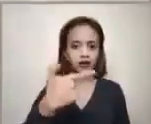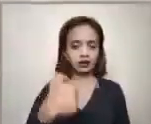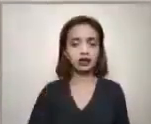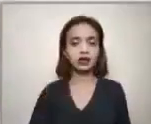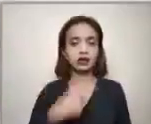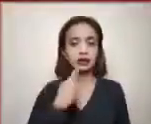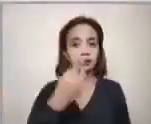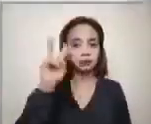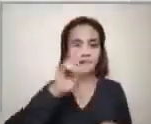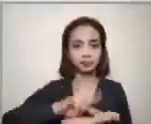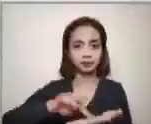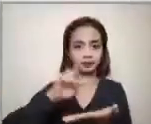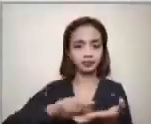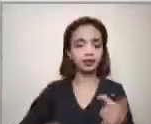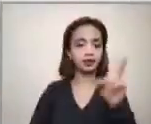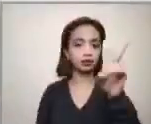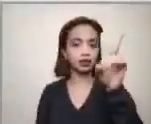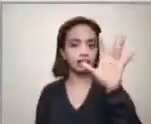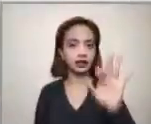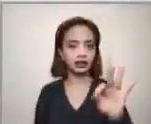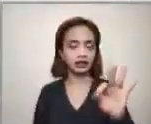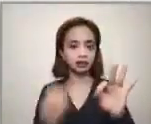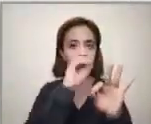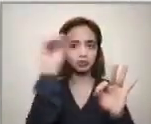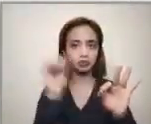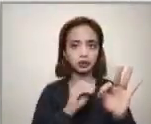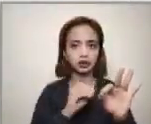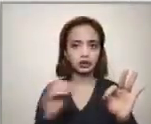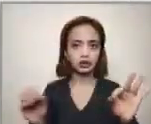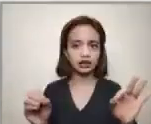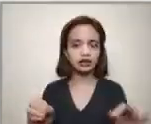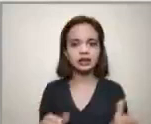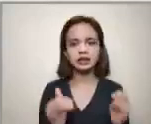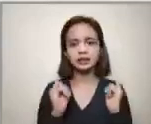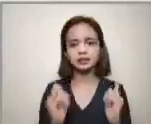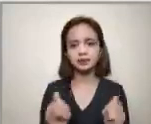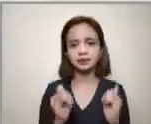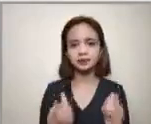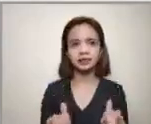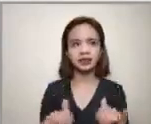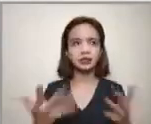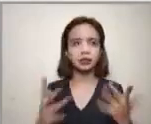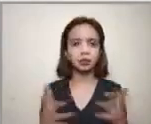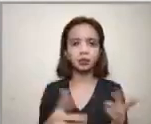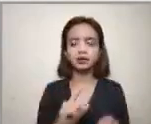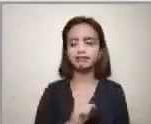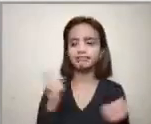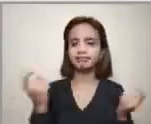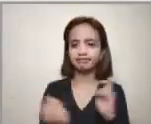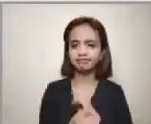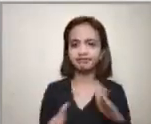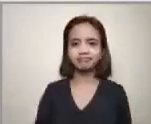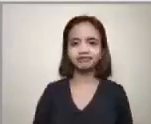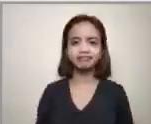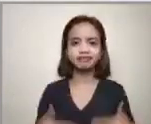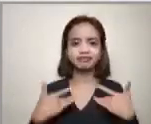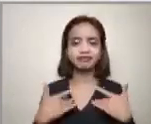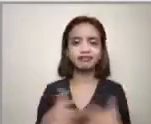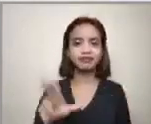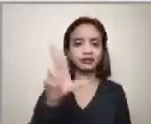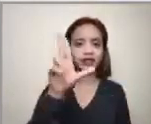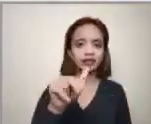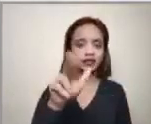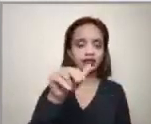na 29% ng mga respondents ang naniniwalang hindi nagbago ang estado ng kanilang buhay, habang 13% ang